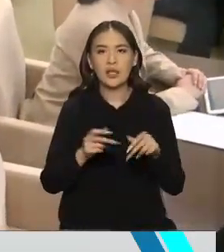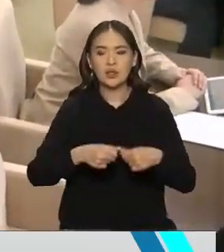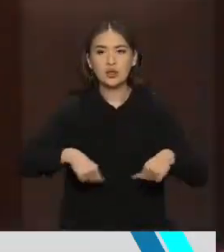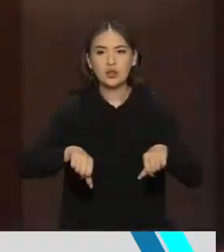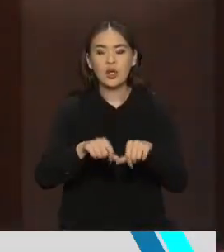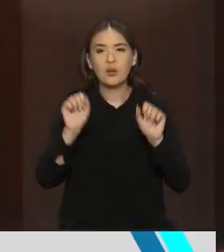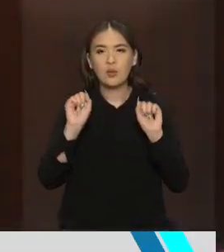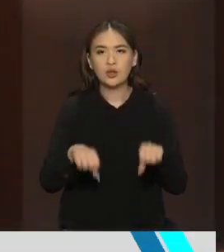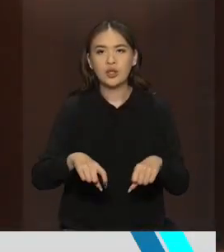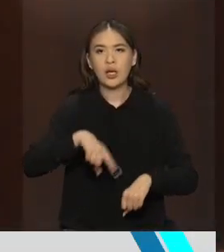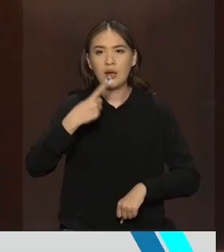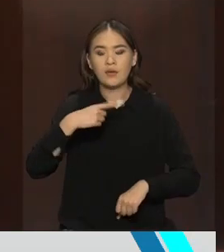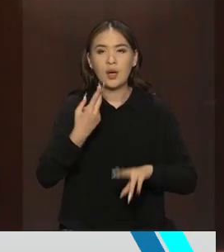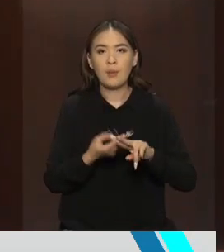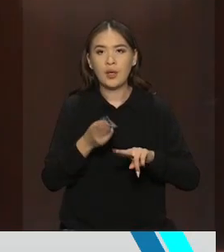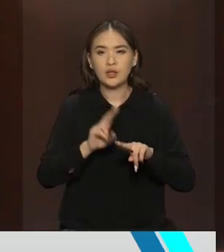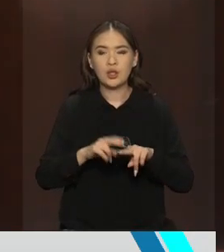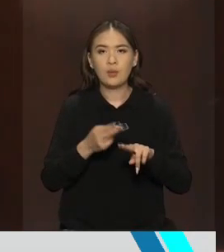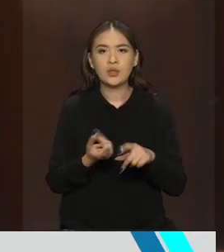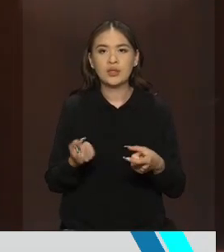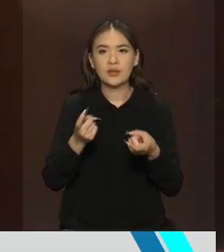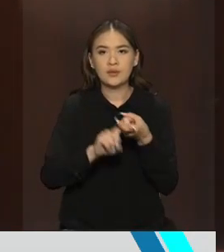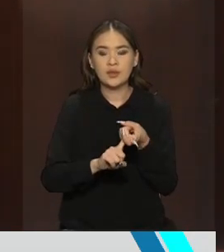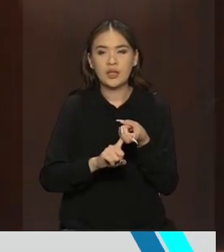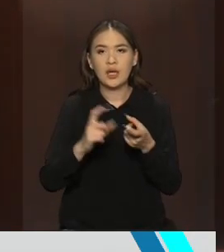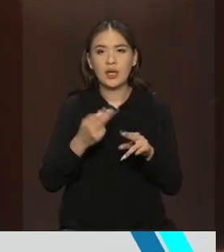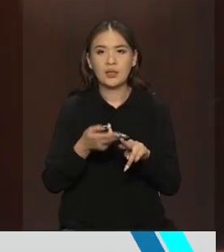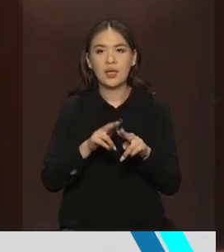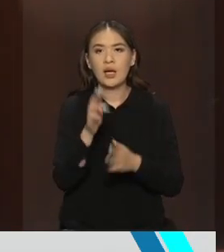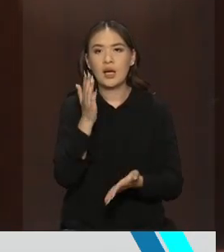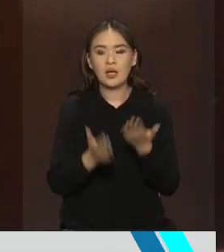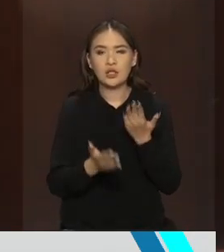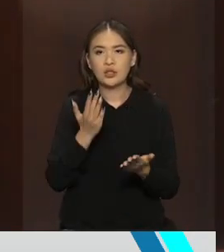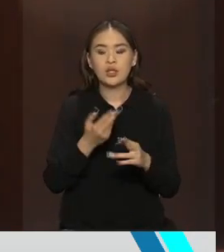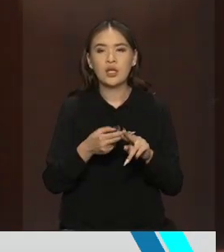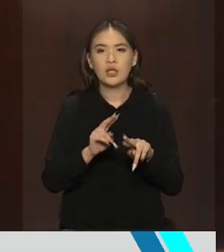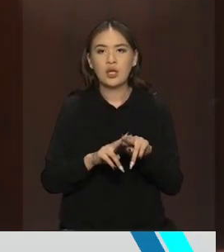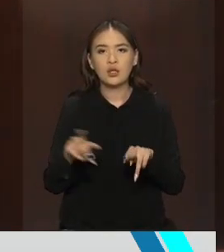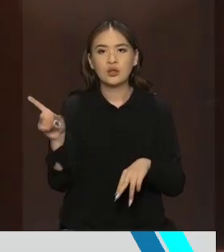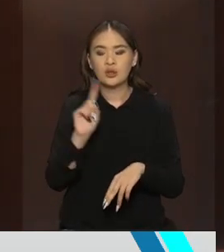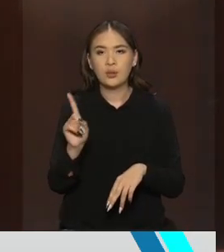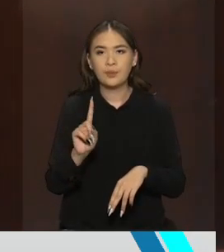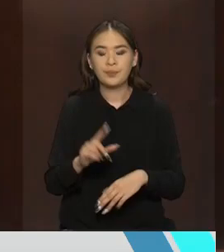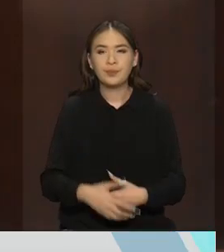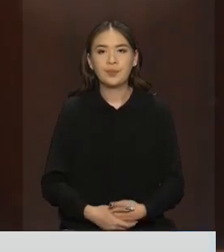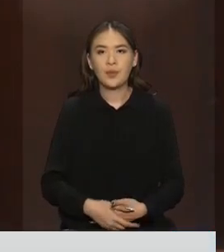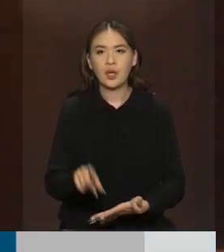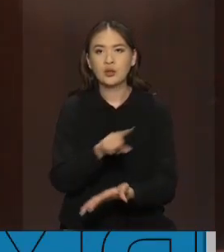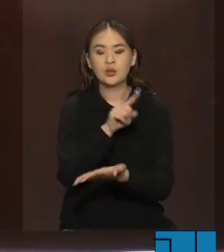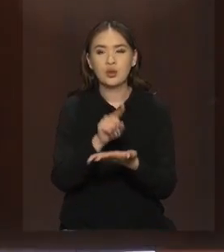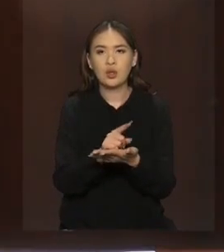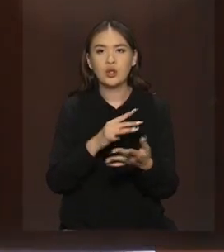говорить поэтому в этой связи Мне кажется что по Сезам должен быть серьезный